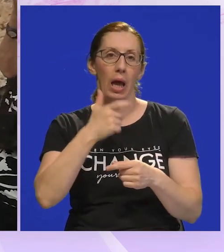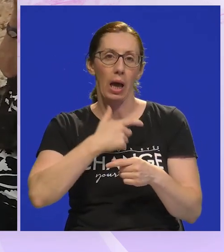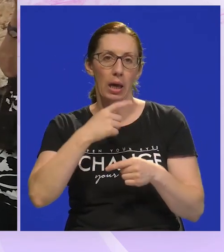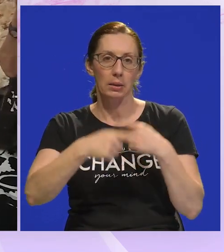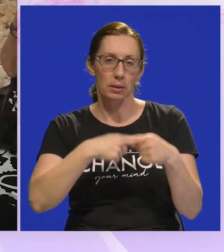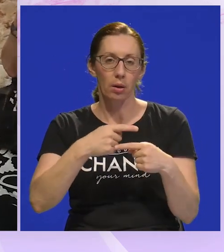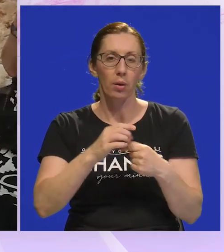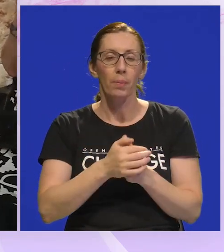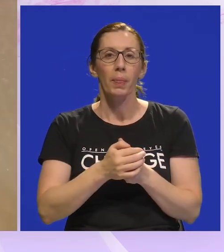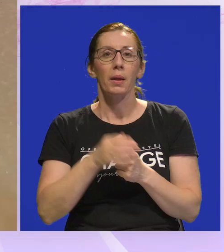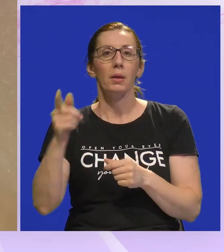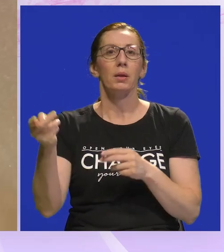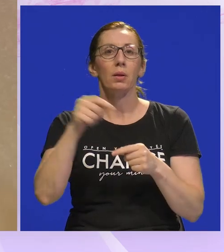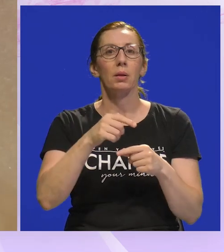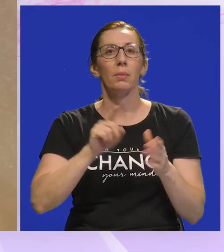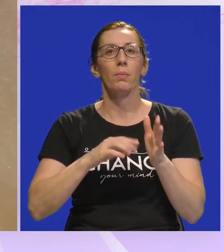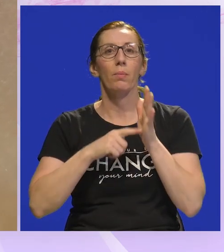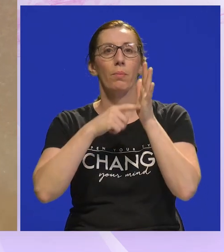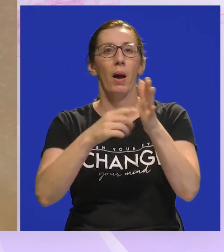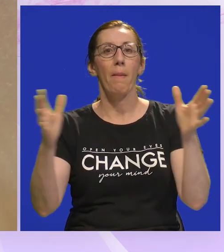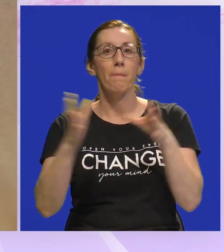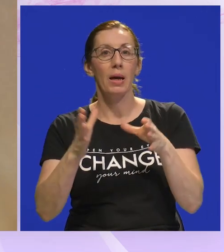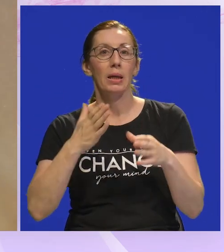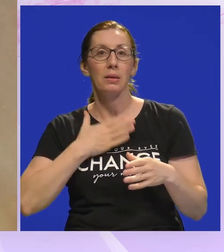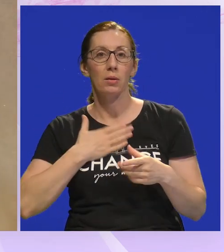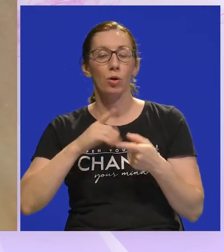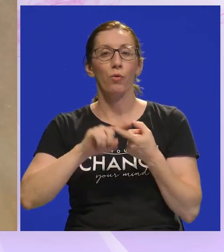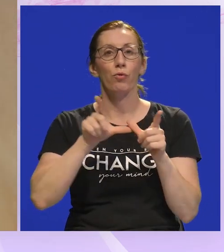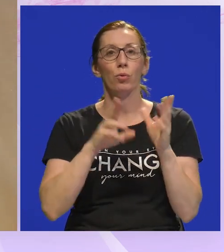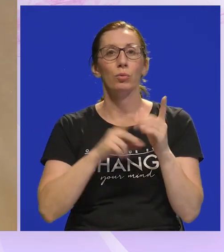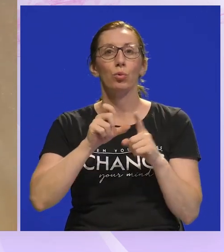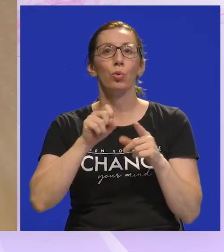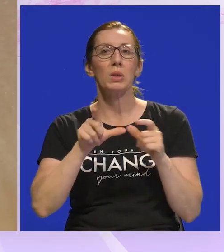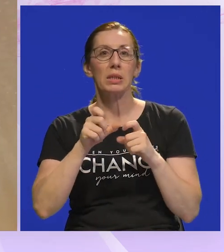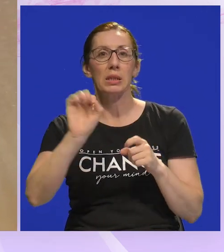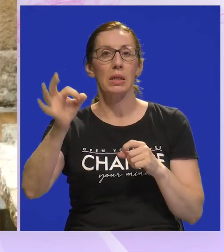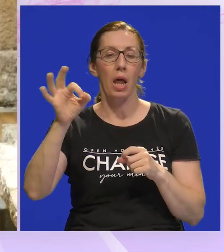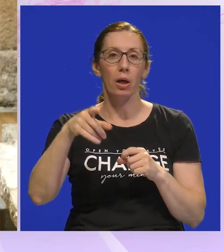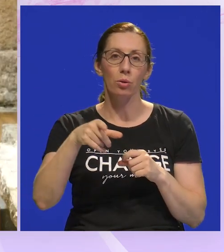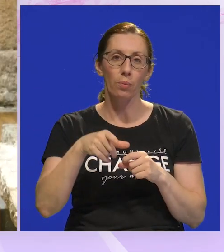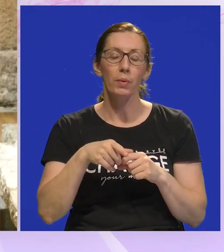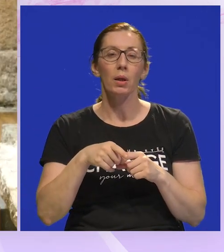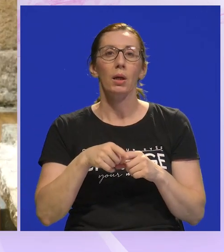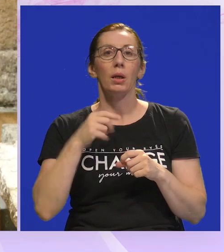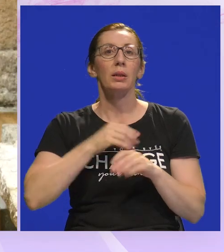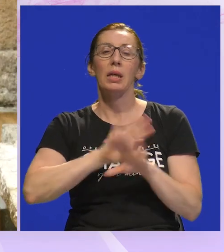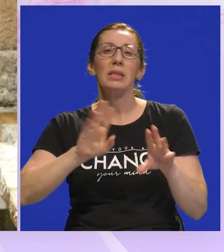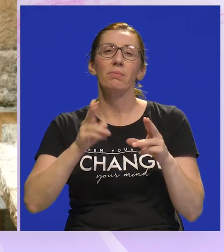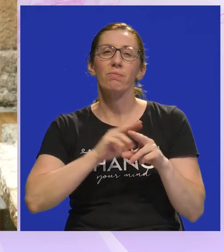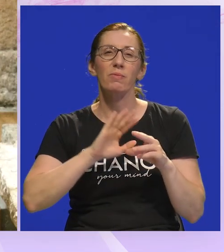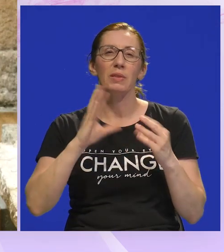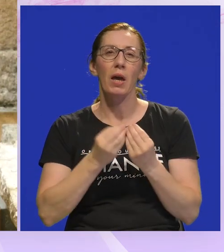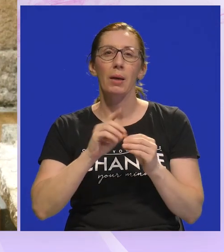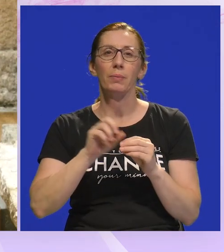baštine. Unutar svega toga je prezentiran i manji dio i našeg fundusa sa zlatom, naravno ne sve što imamo,